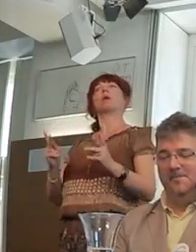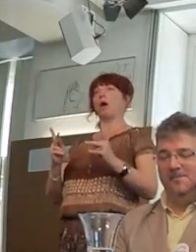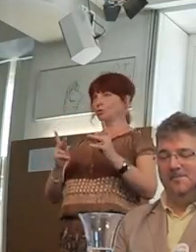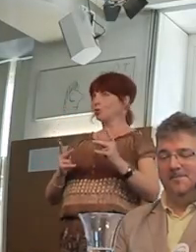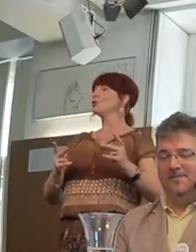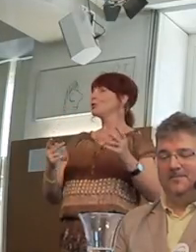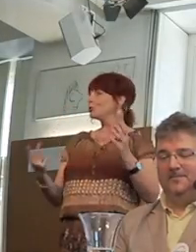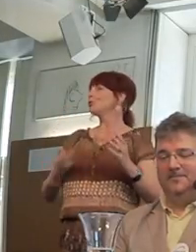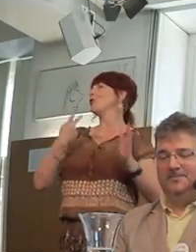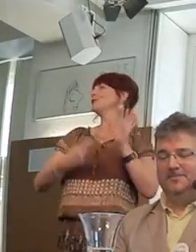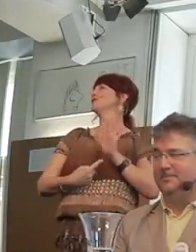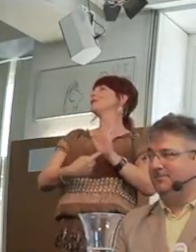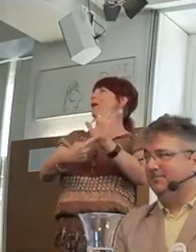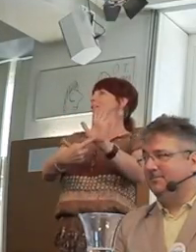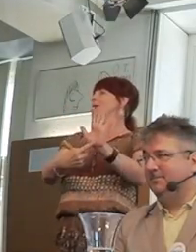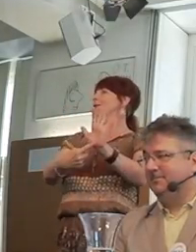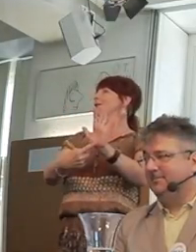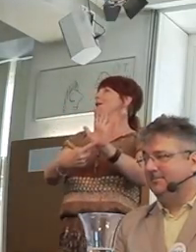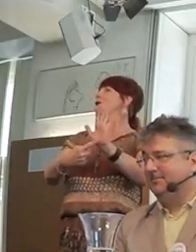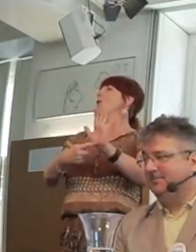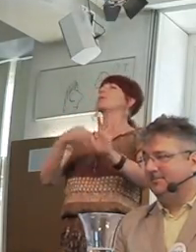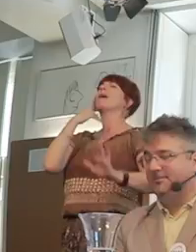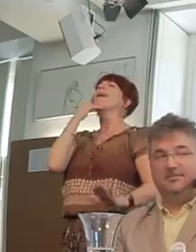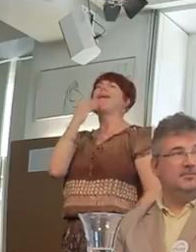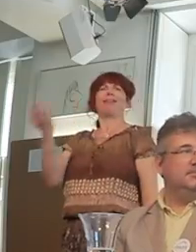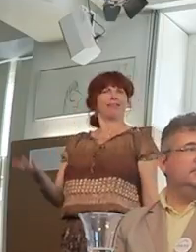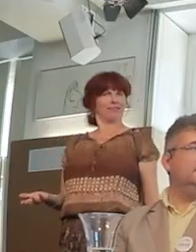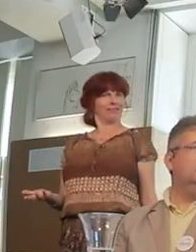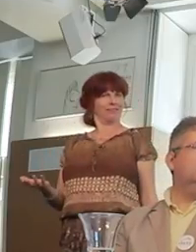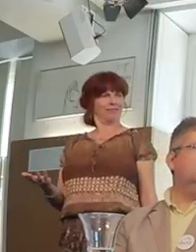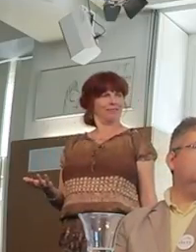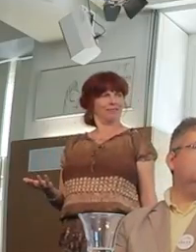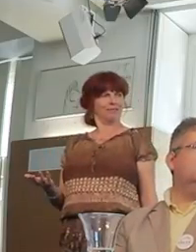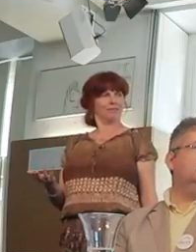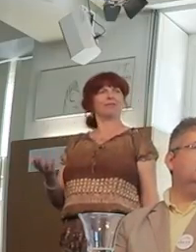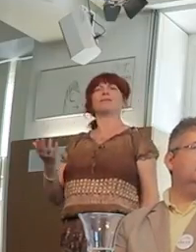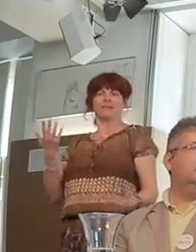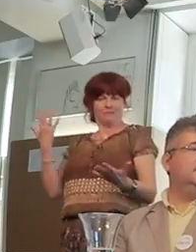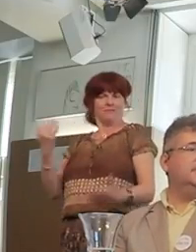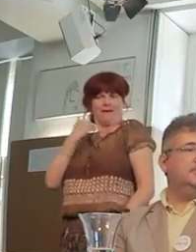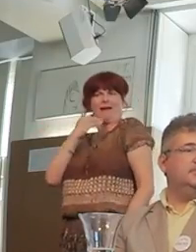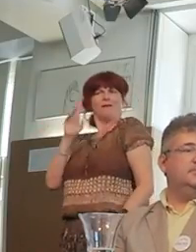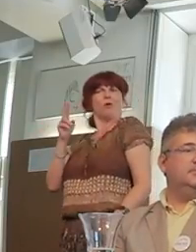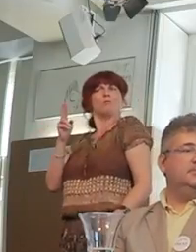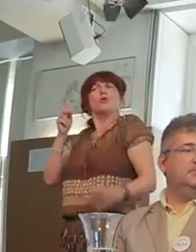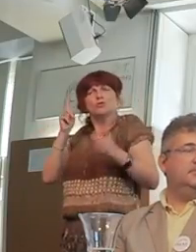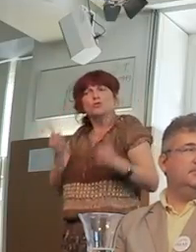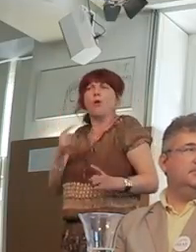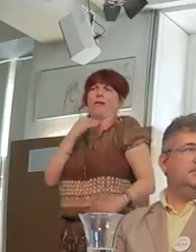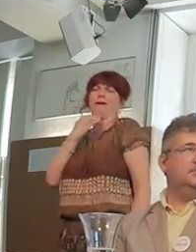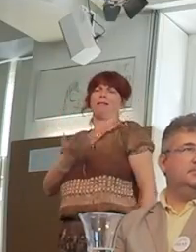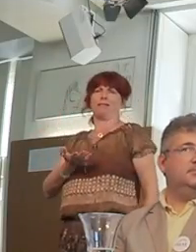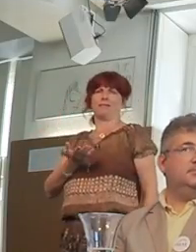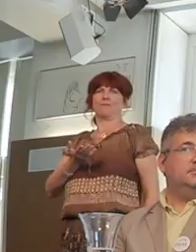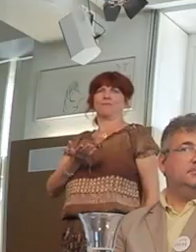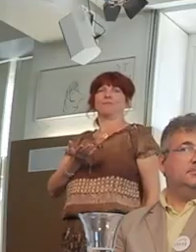voller Stolz hinstellen und es ist einfach egal. Ja. Und es ist so egal, weil es egal sein muss. Aber das eine